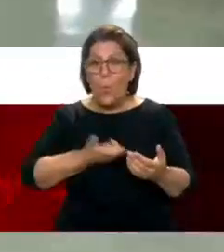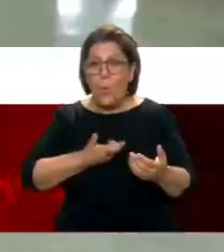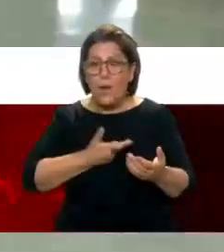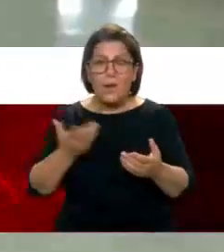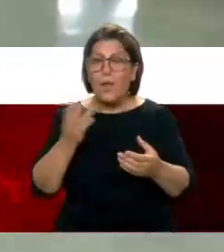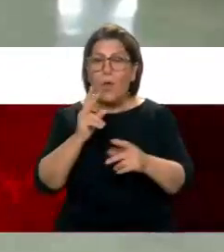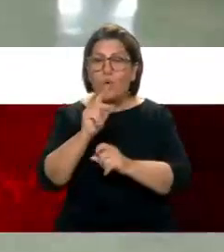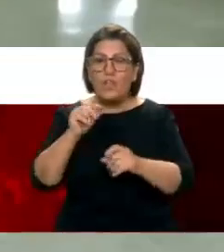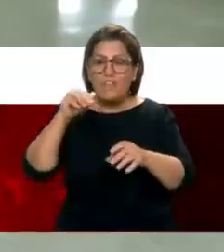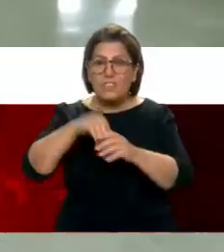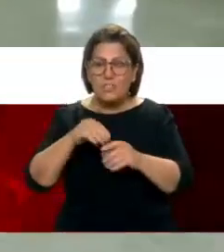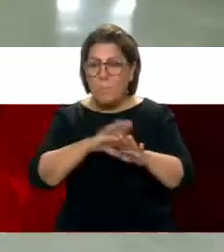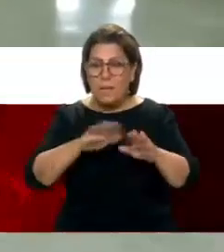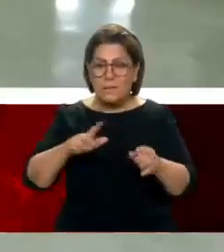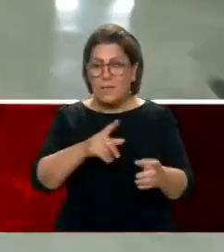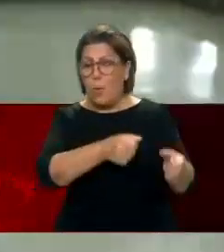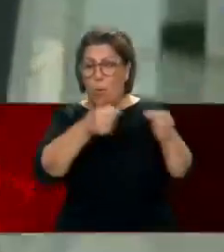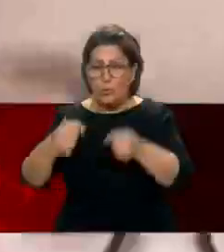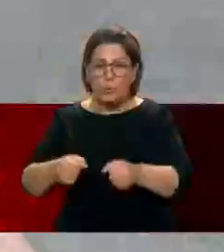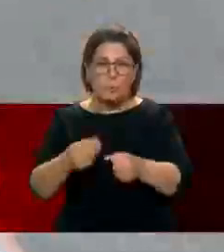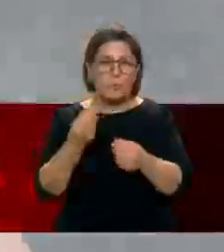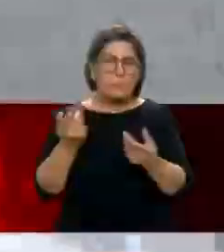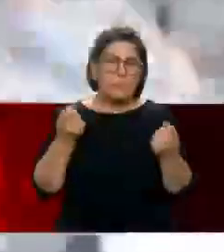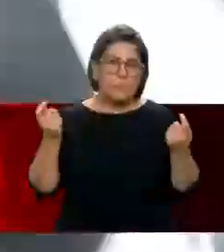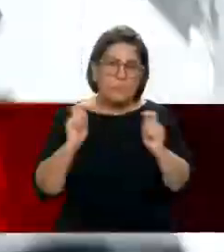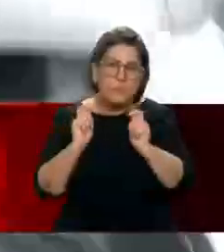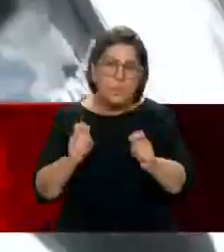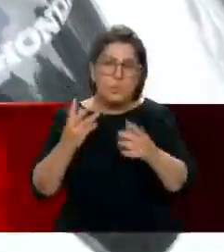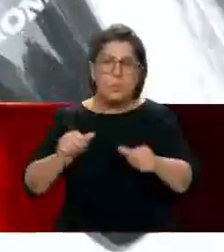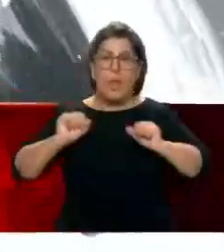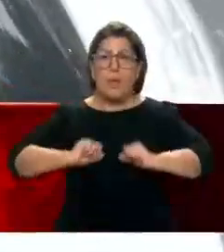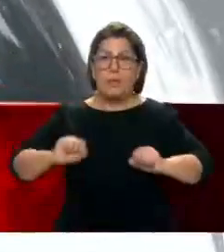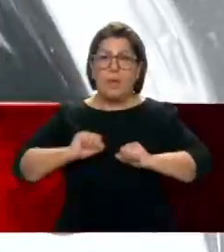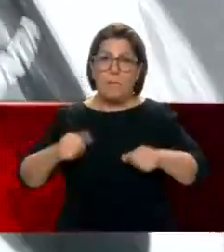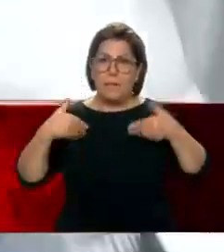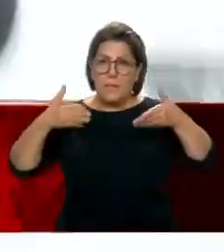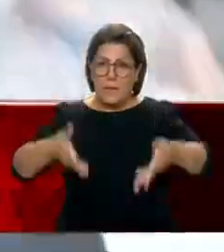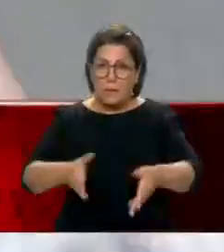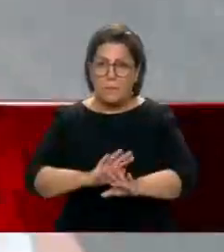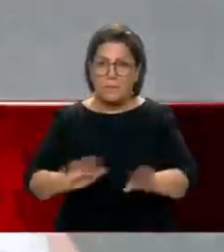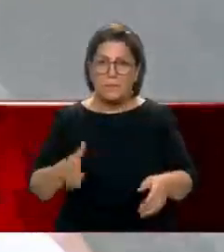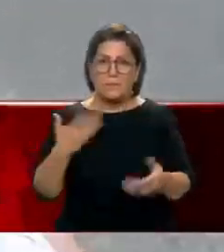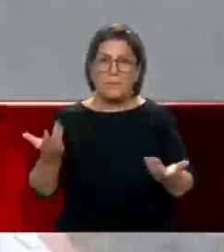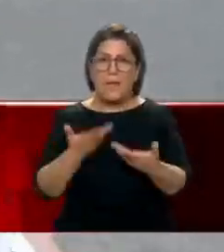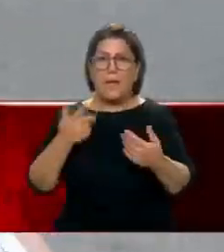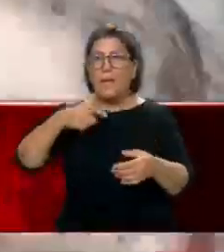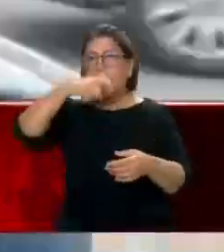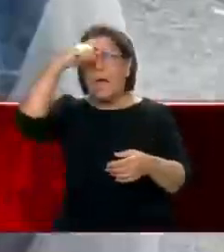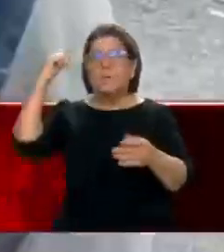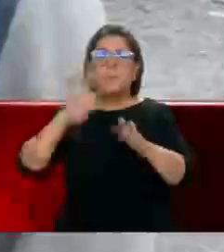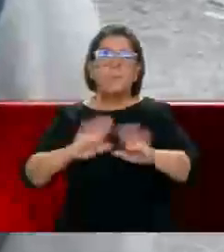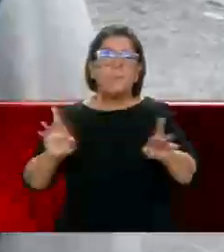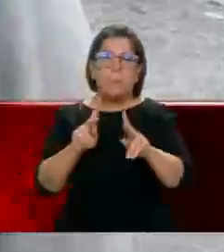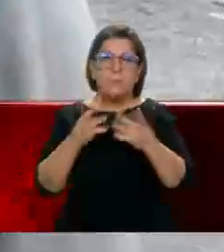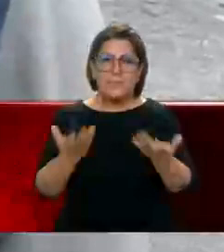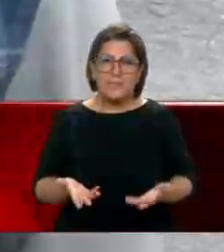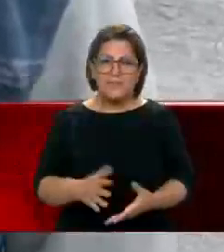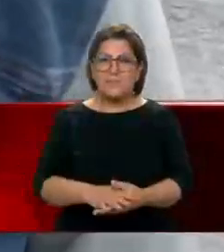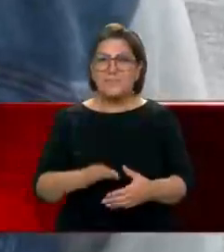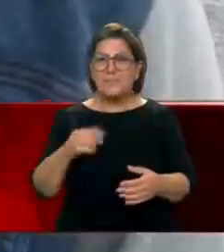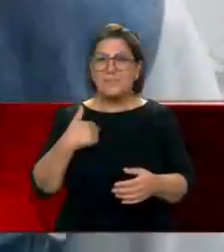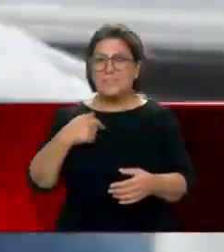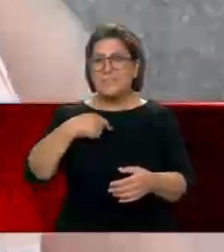için masaya oturtmanın imkanı yok. Antrenmandan geliyoruz. Yazda kaldık. Hala yaz modundayız, evet. Yaz iyi de